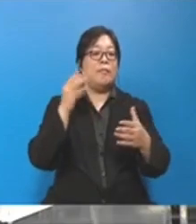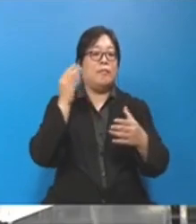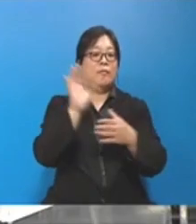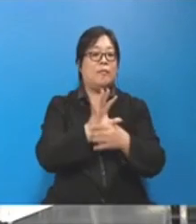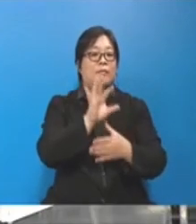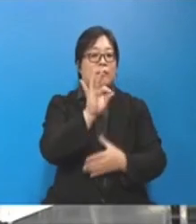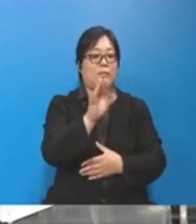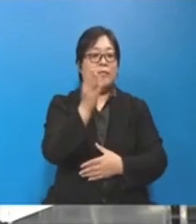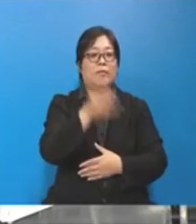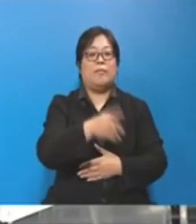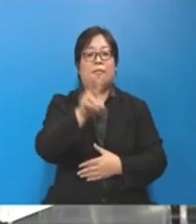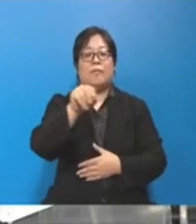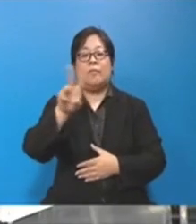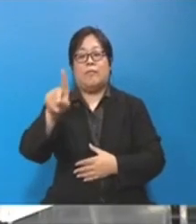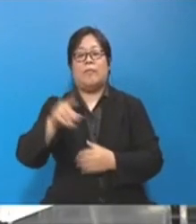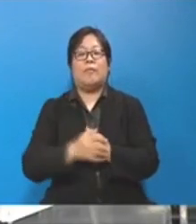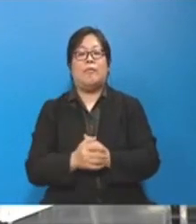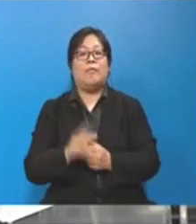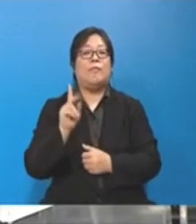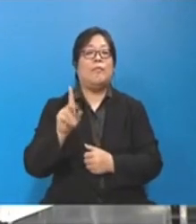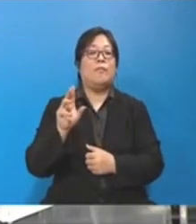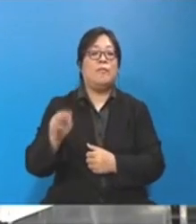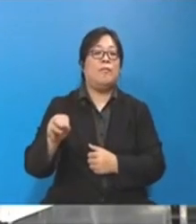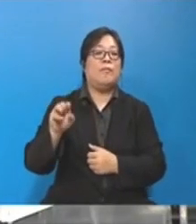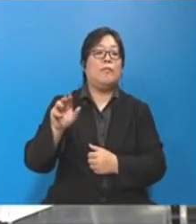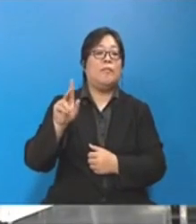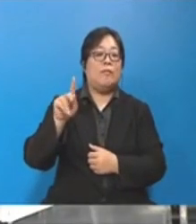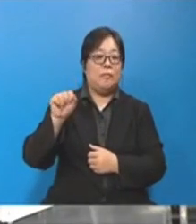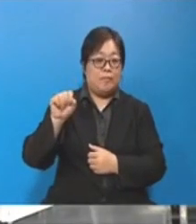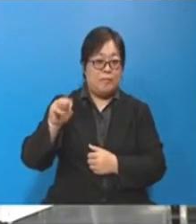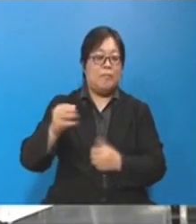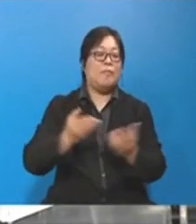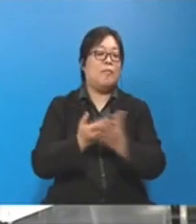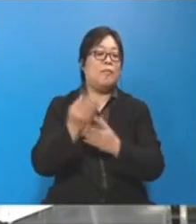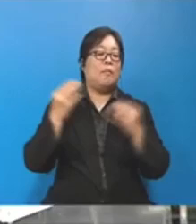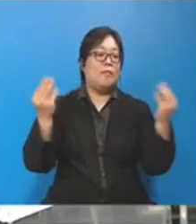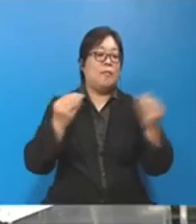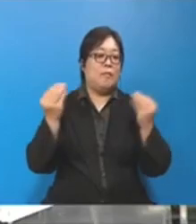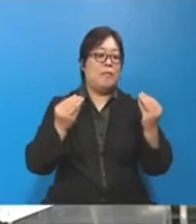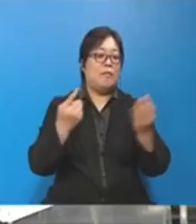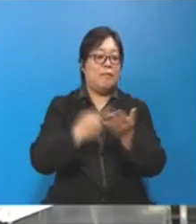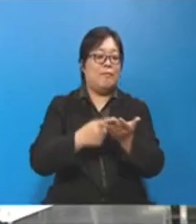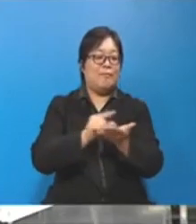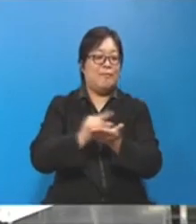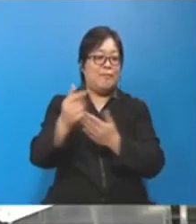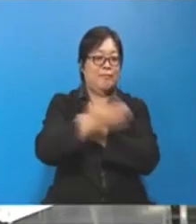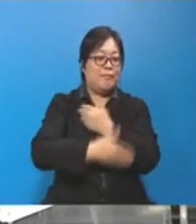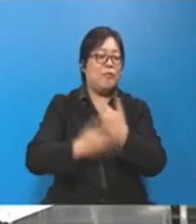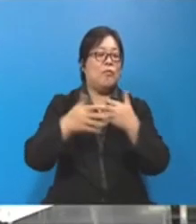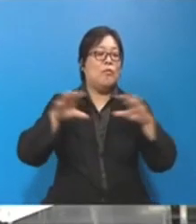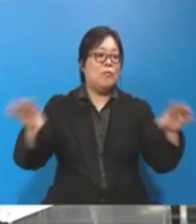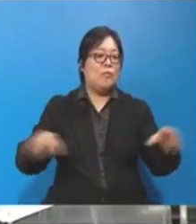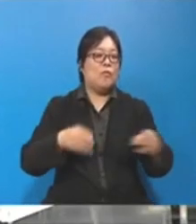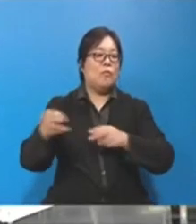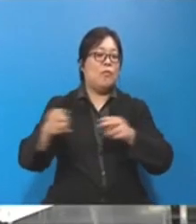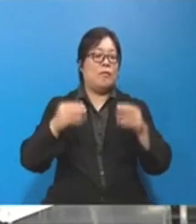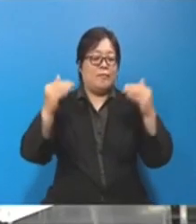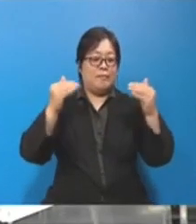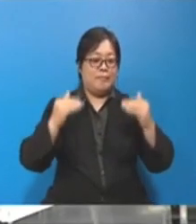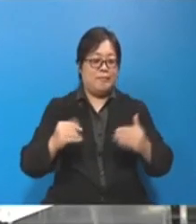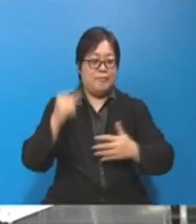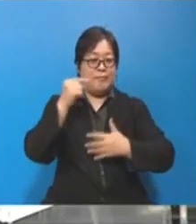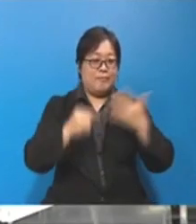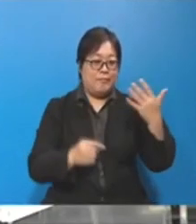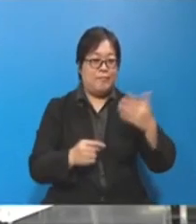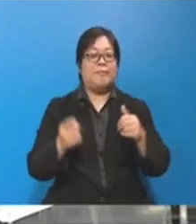2021 Kementerian semua manusia melalui majelis perundingan gaji negara telah melaksanakan usaha-usaha berikut